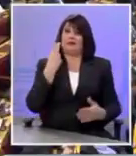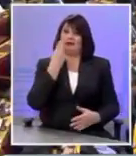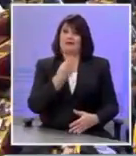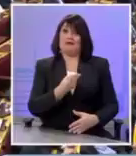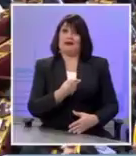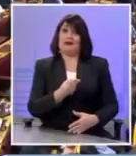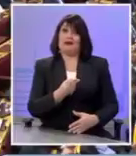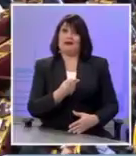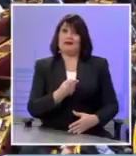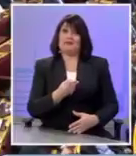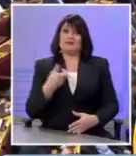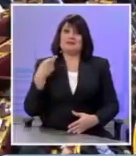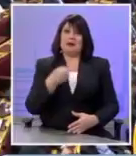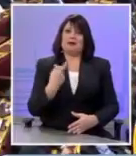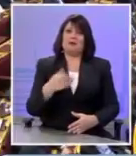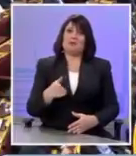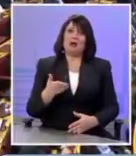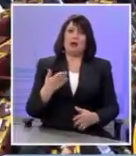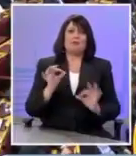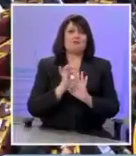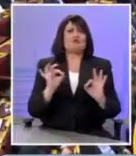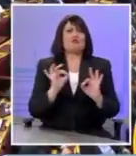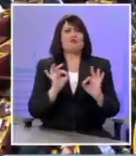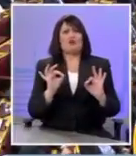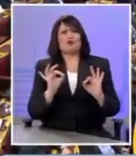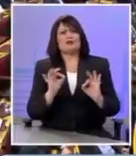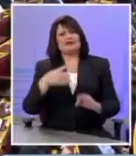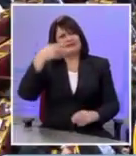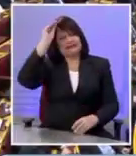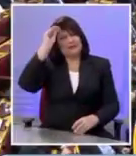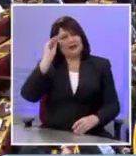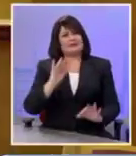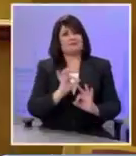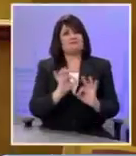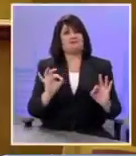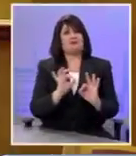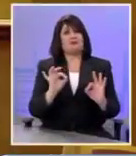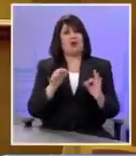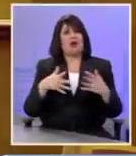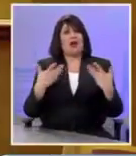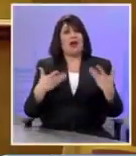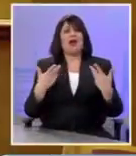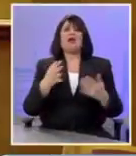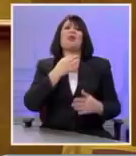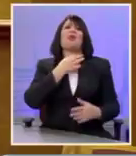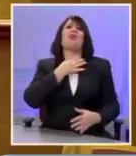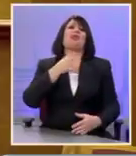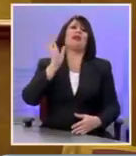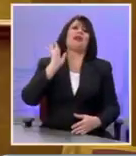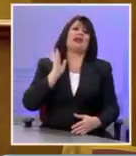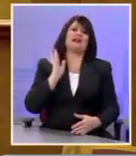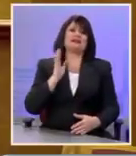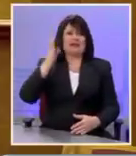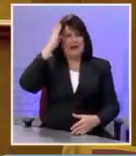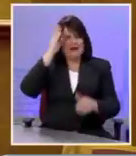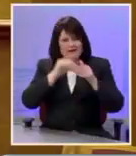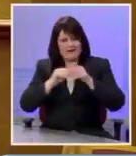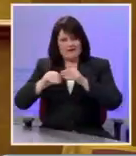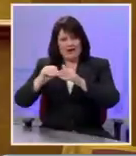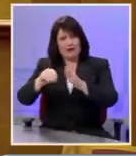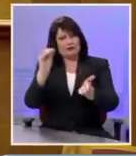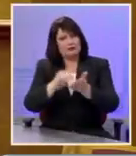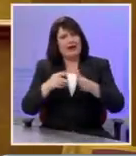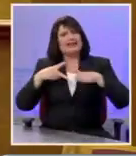για το έγκλημα που διέπραξε. Τώρα πανηγυρίζει ο κύριος Τσίπρας ότι δεν θα χρειαστούν για την ανακεφαλαιοποίηση